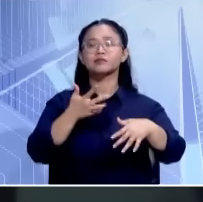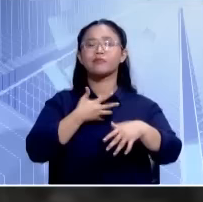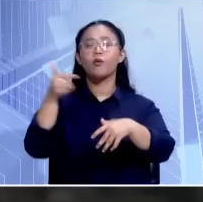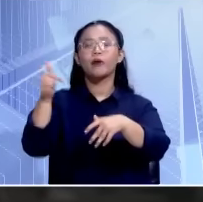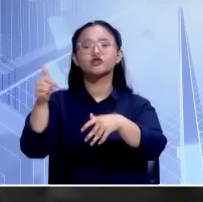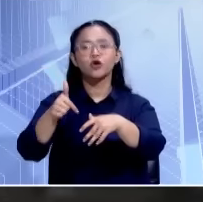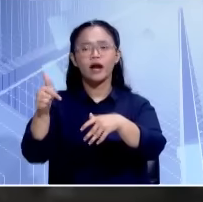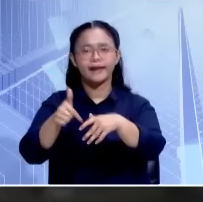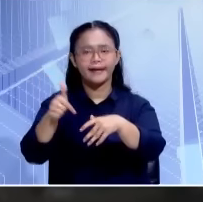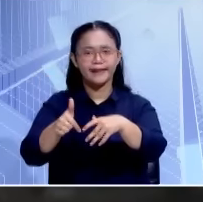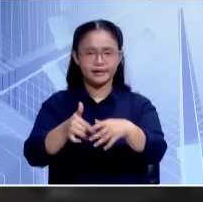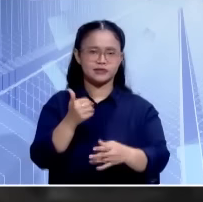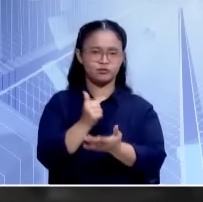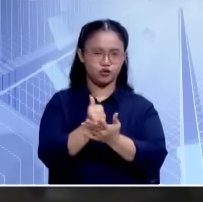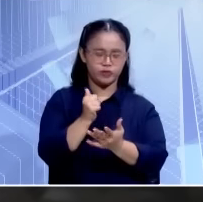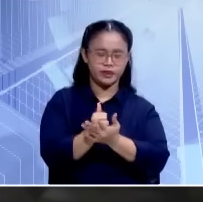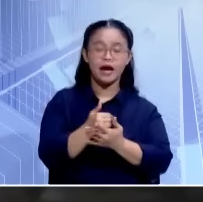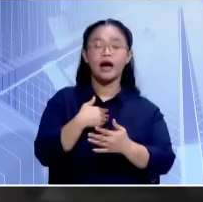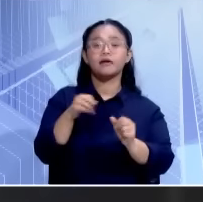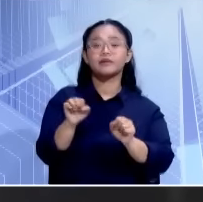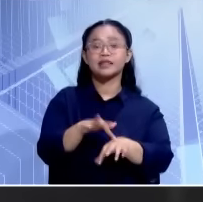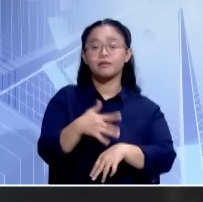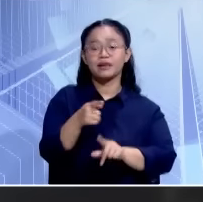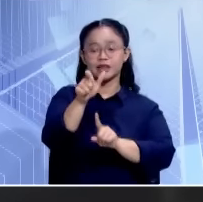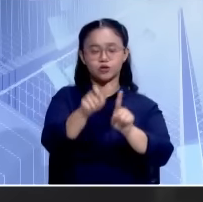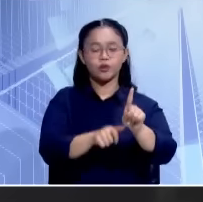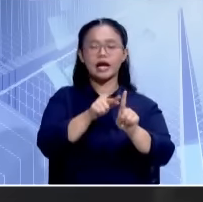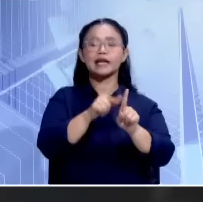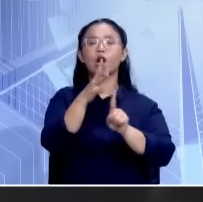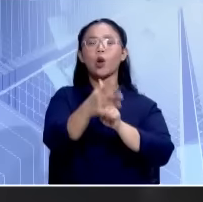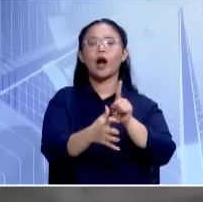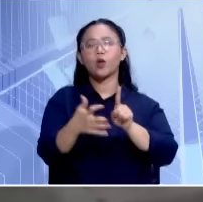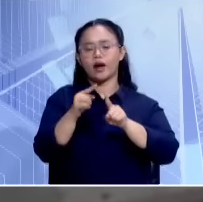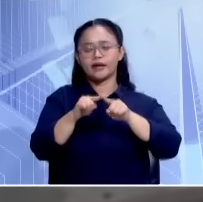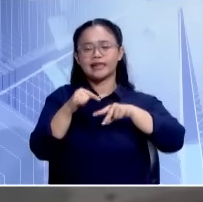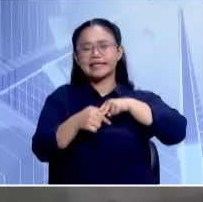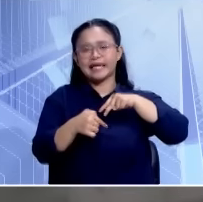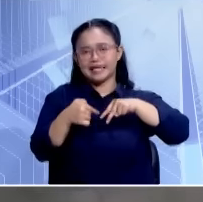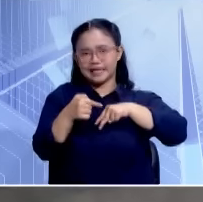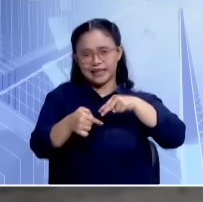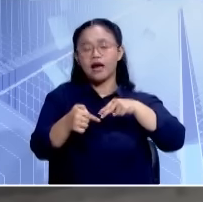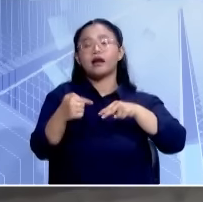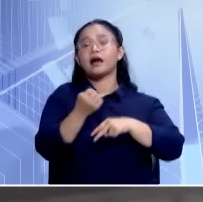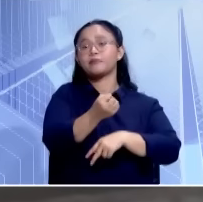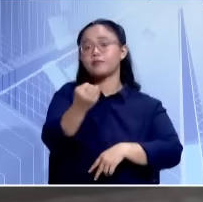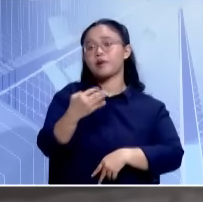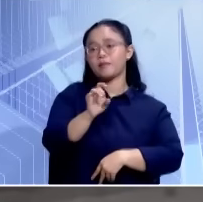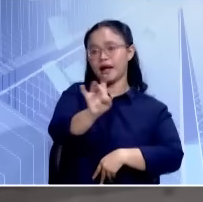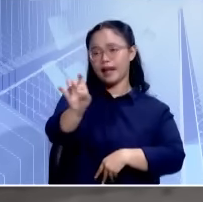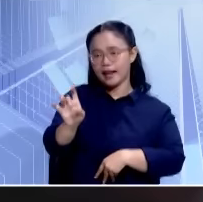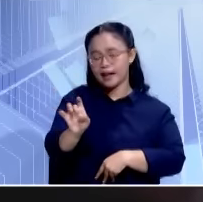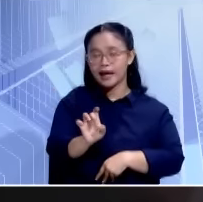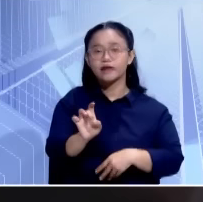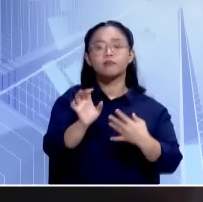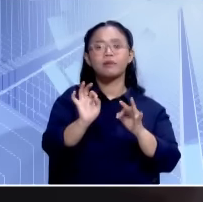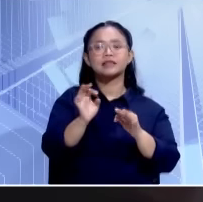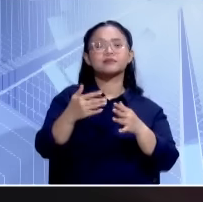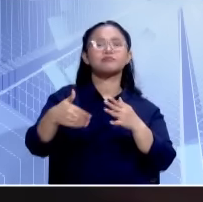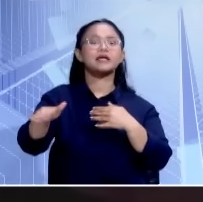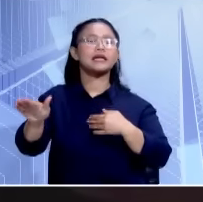Malaman, Pak. Akibat kejadian ini, satu orang pekerja mengalami luka lecet di kaki. Sementara sejumlah pekerja lain sudah pergi